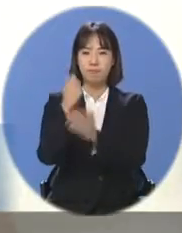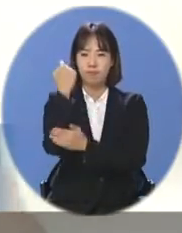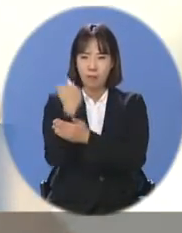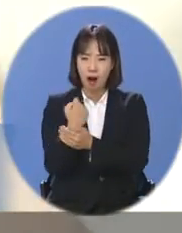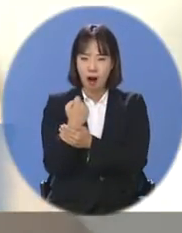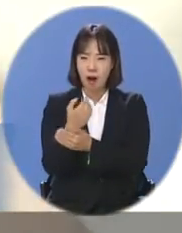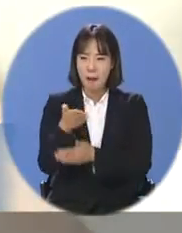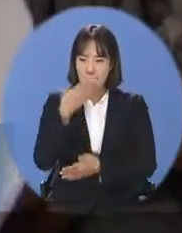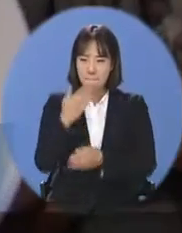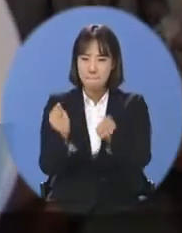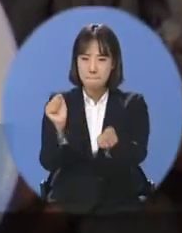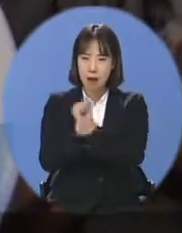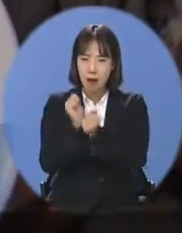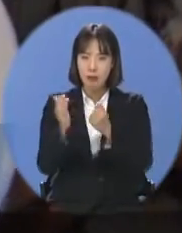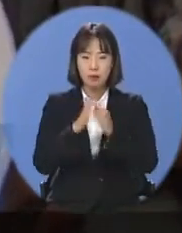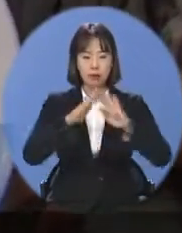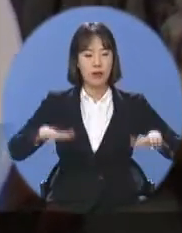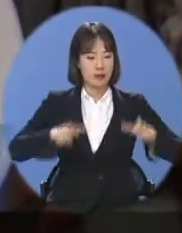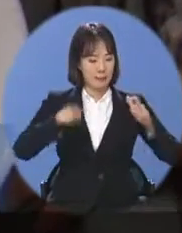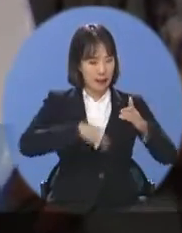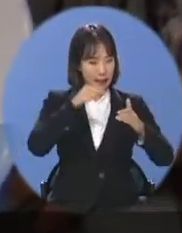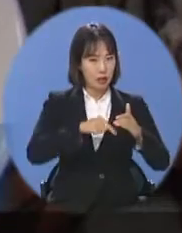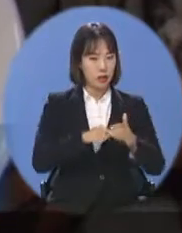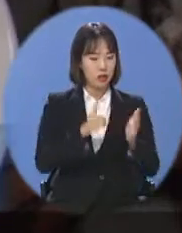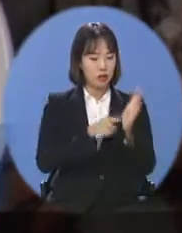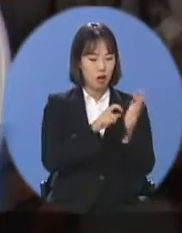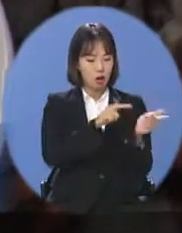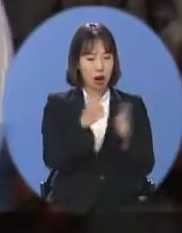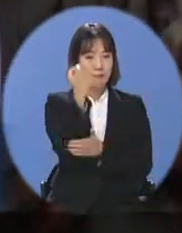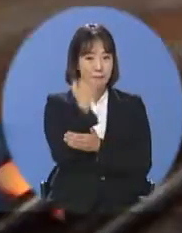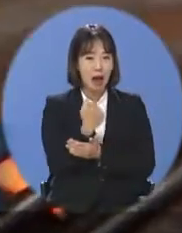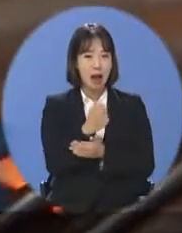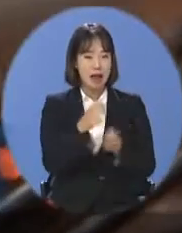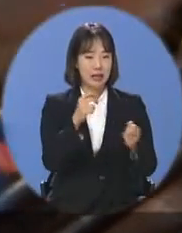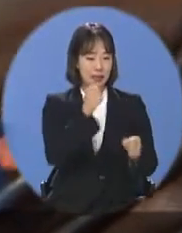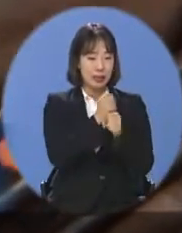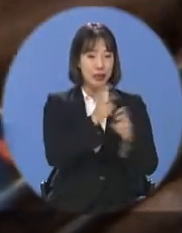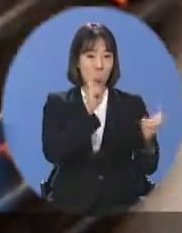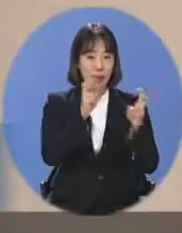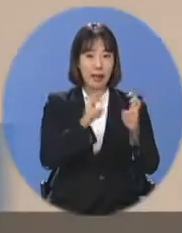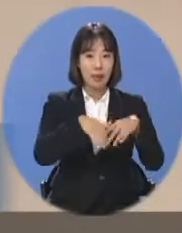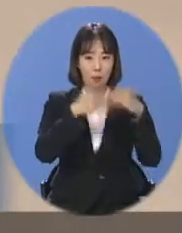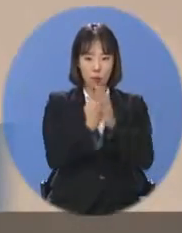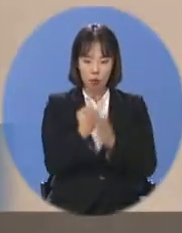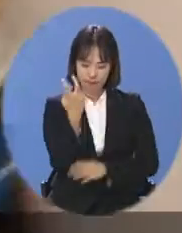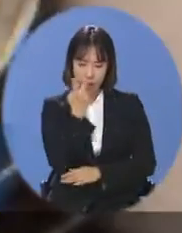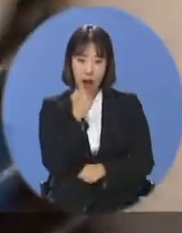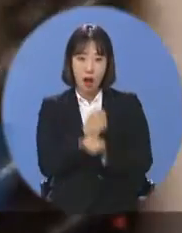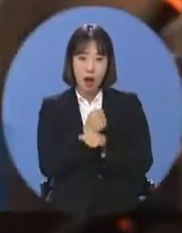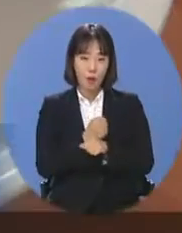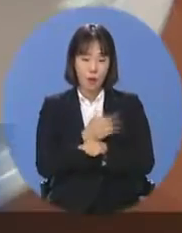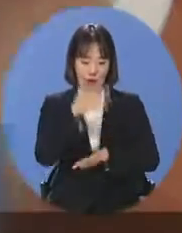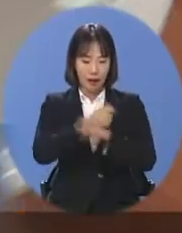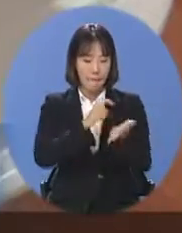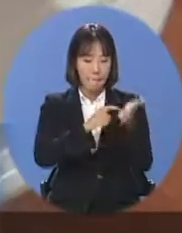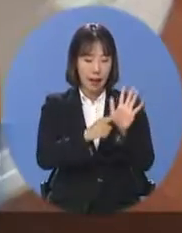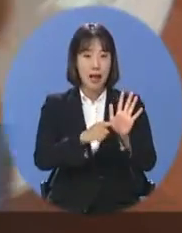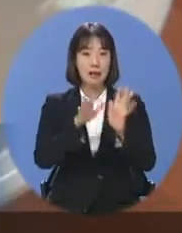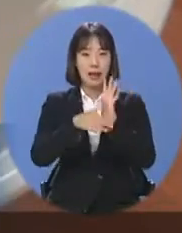조개젖신점을 감안해서 전남 지역의 젓갈 생산업체 21군데에 대해 전수조사를 실시하고 검사 결과 통보 때까지